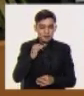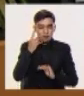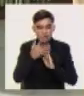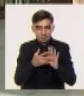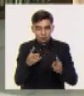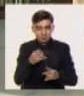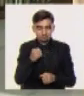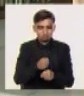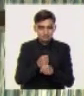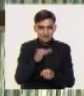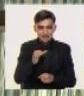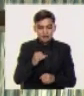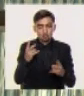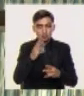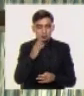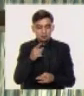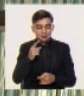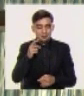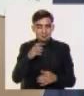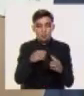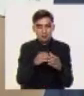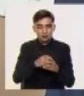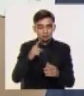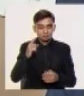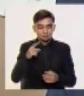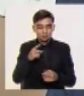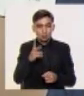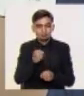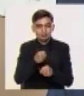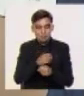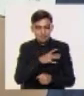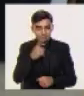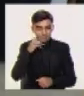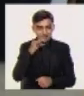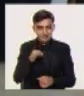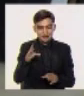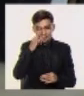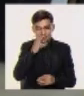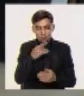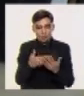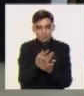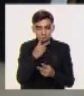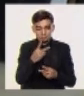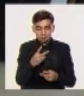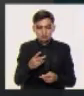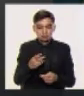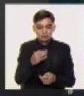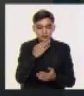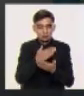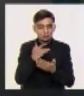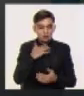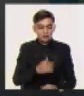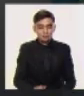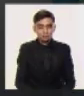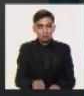понятным. Стоит признать, команде разработчиков это удалось. Деловые казахстанцы оценили новую услугу.